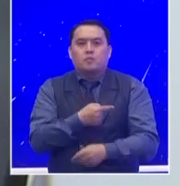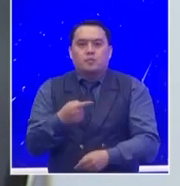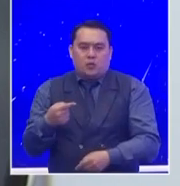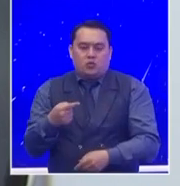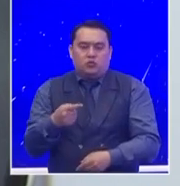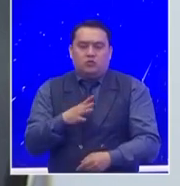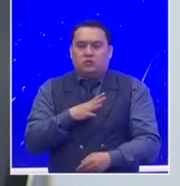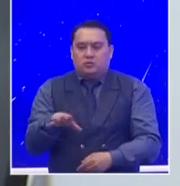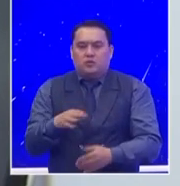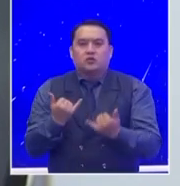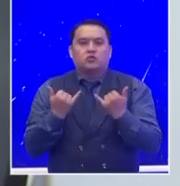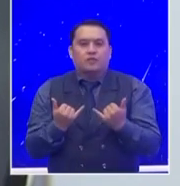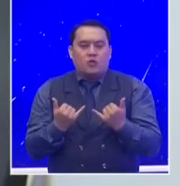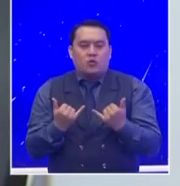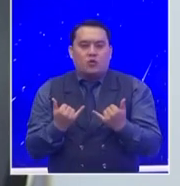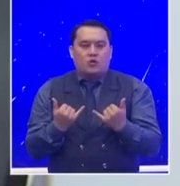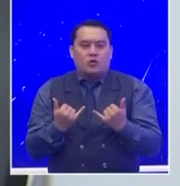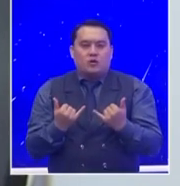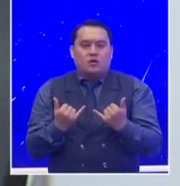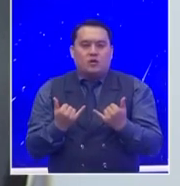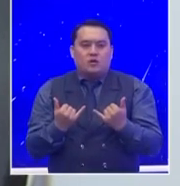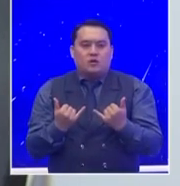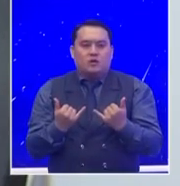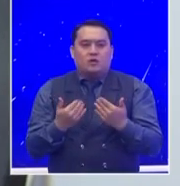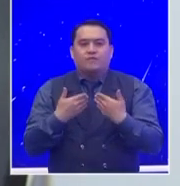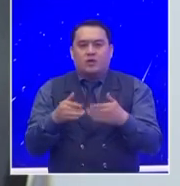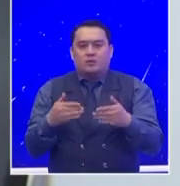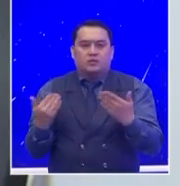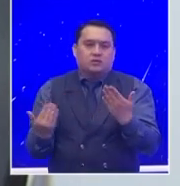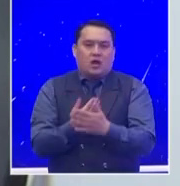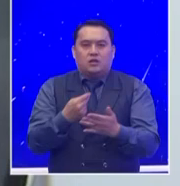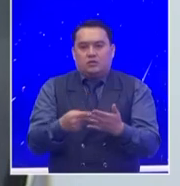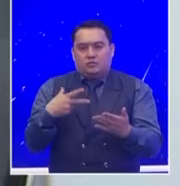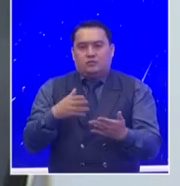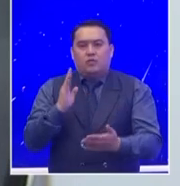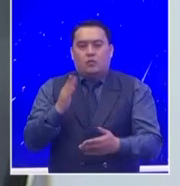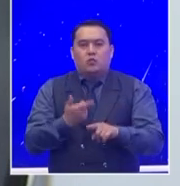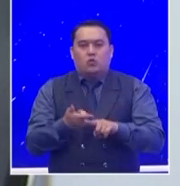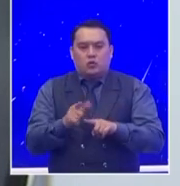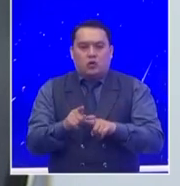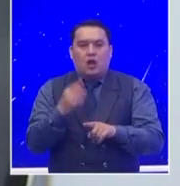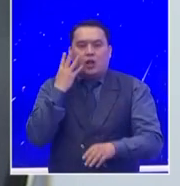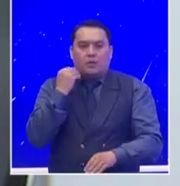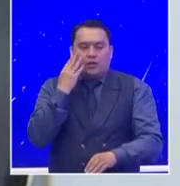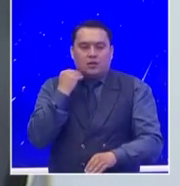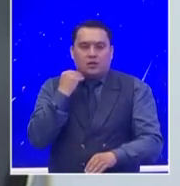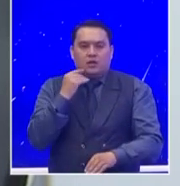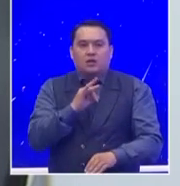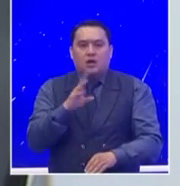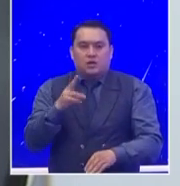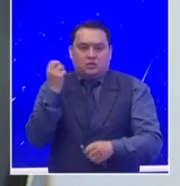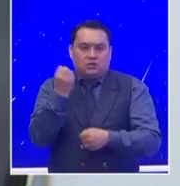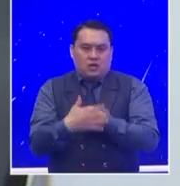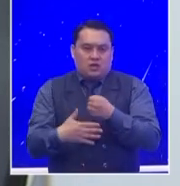келді. Ол бір. Екіншіден, при жаңа шығаратын кезде тағы да алынады. Поэтому жаңа Алматыда, сосын Луганский центрдің